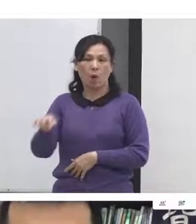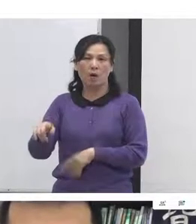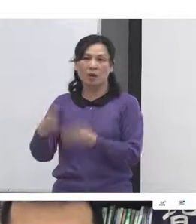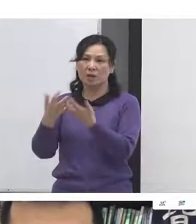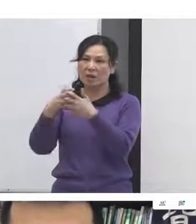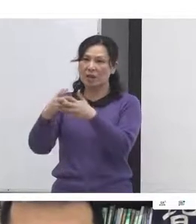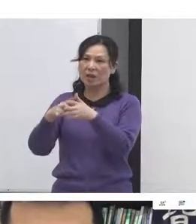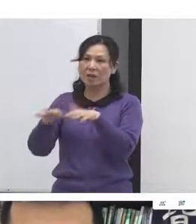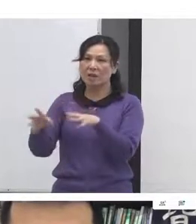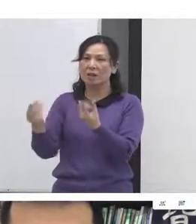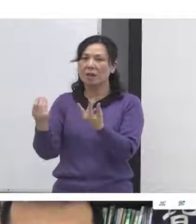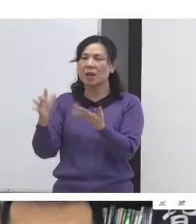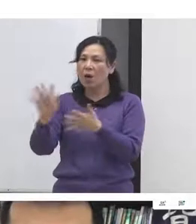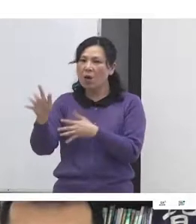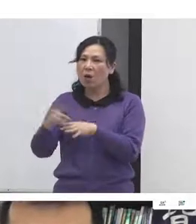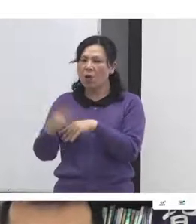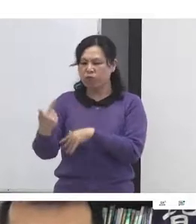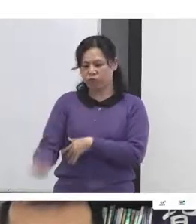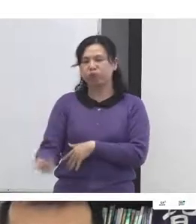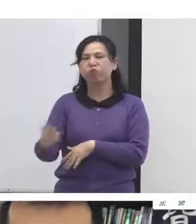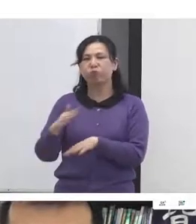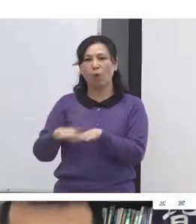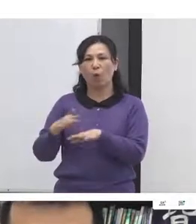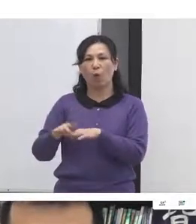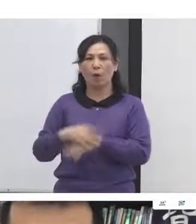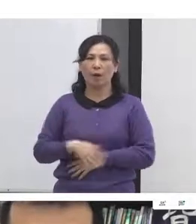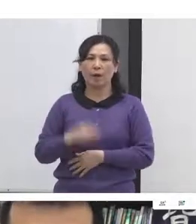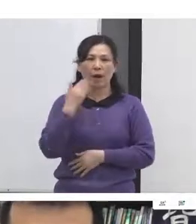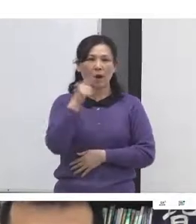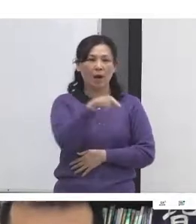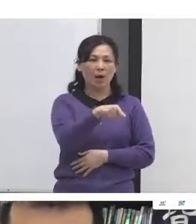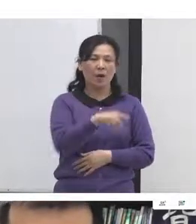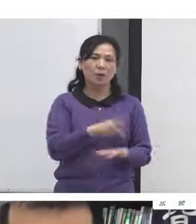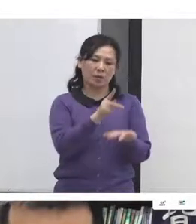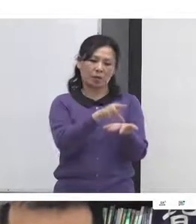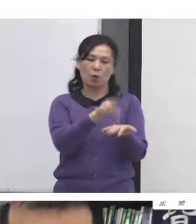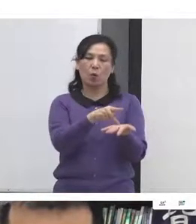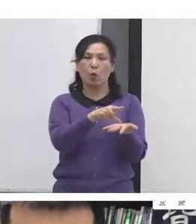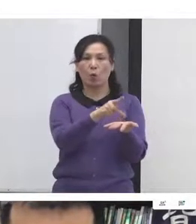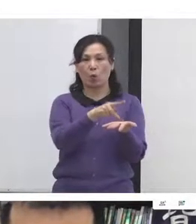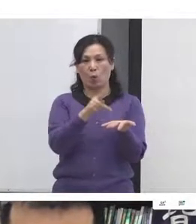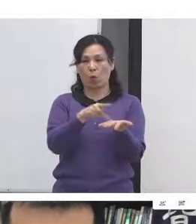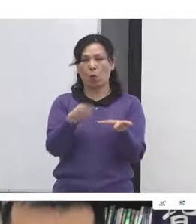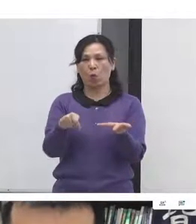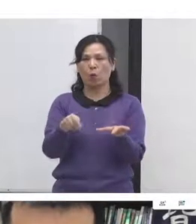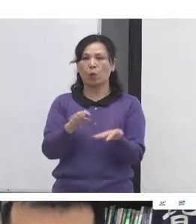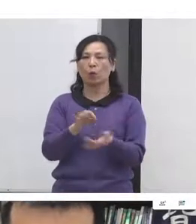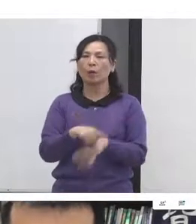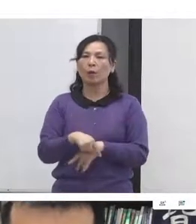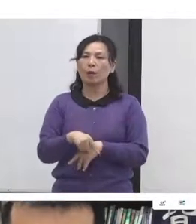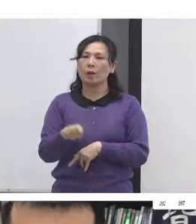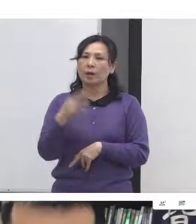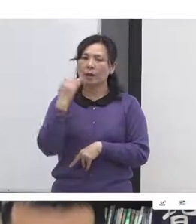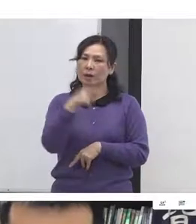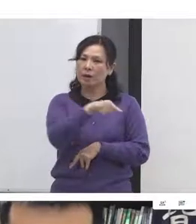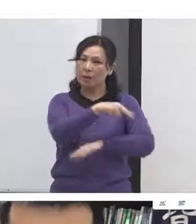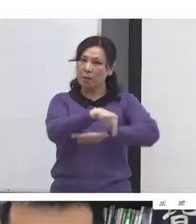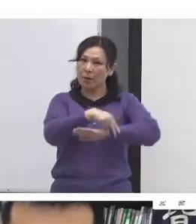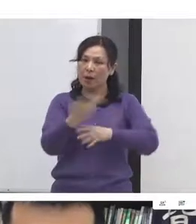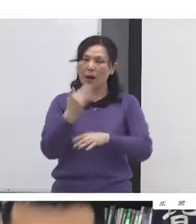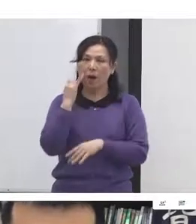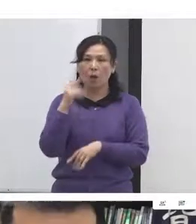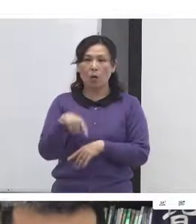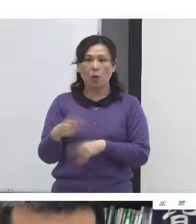那，目前所做 demo 的系统是租用 Linux 的一个主机。那如果说同样的方式，如果放